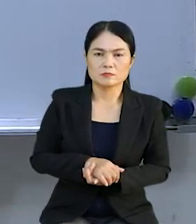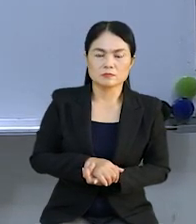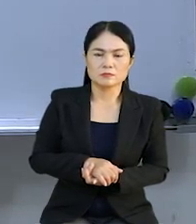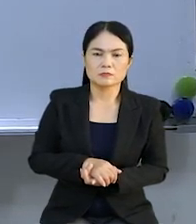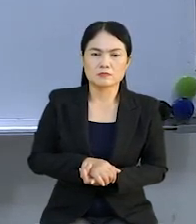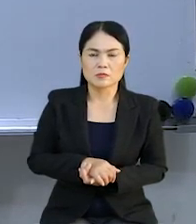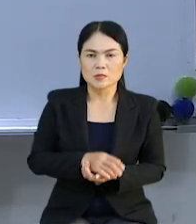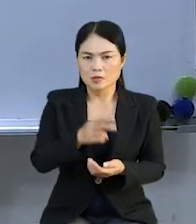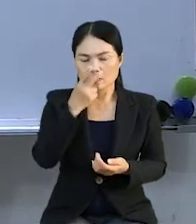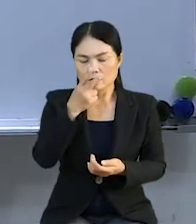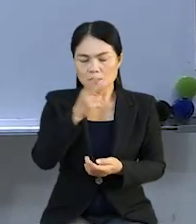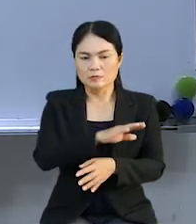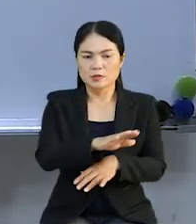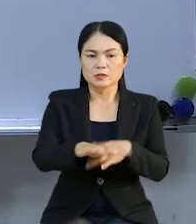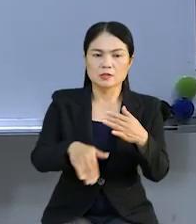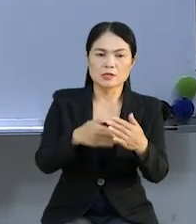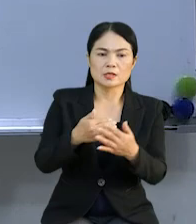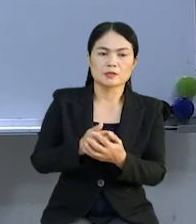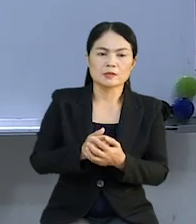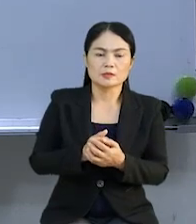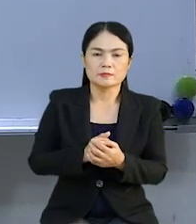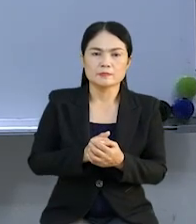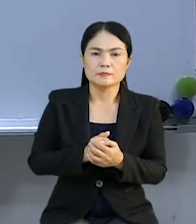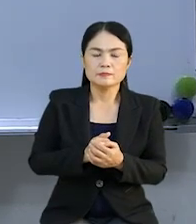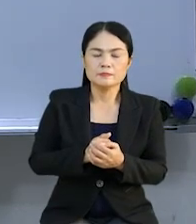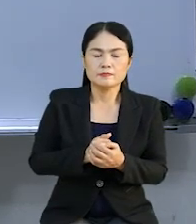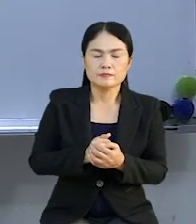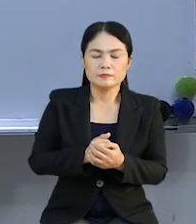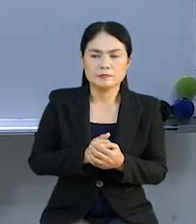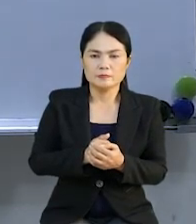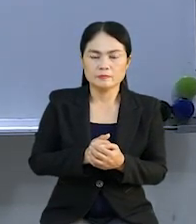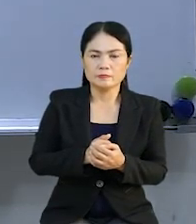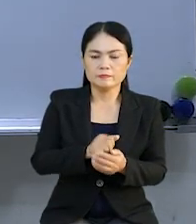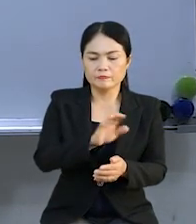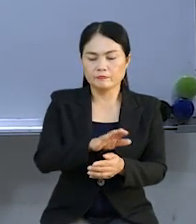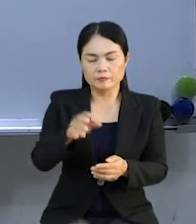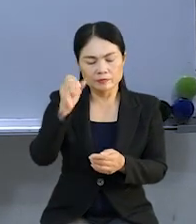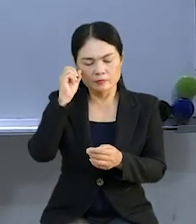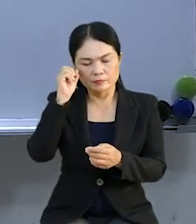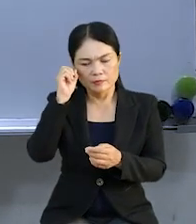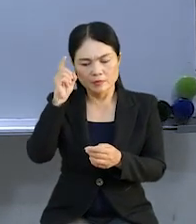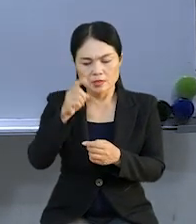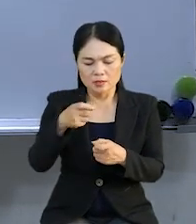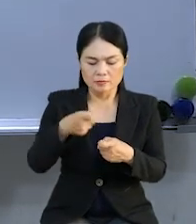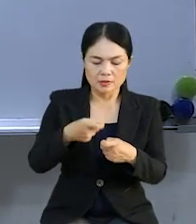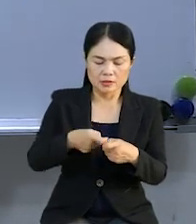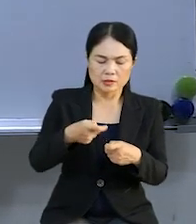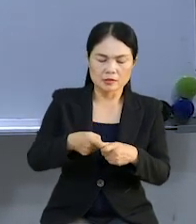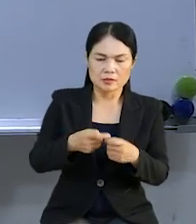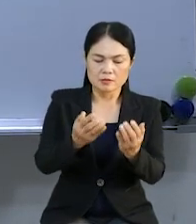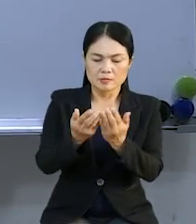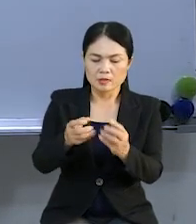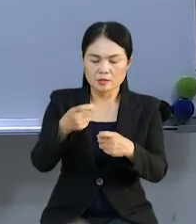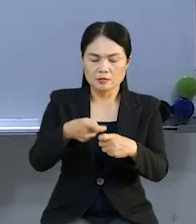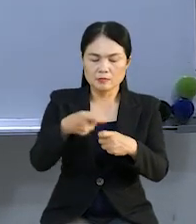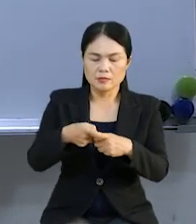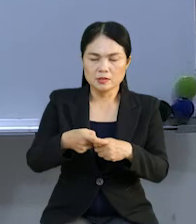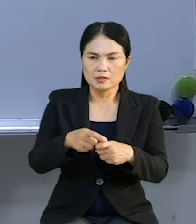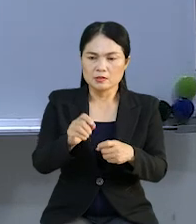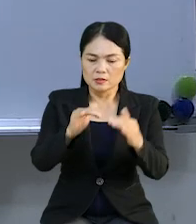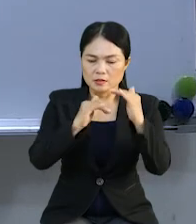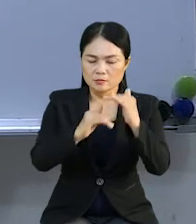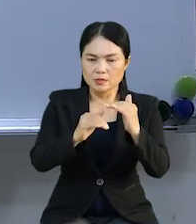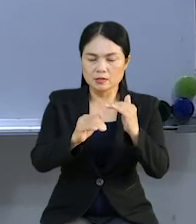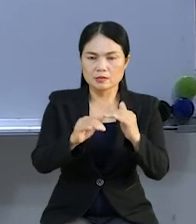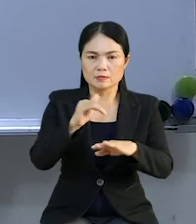มาโกนเมื่อแต่งออกเนียนะโกนต่อโกนนะได้โยธาปิบะอ่านเปียได้ลูกครูบานกำหนดเล